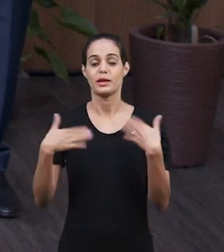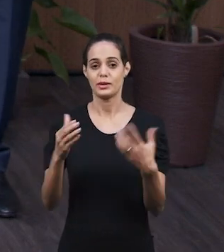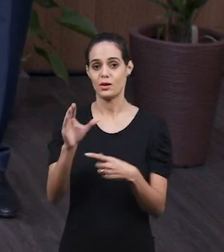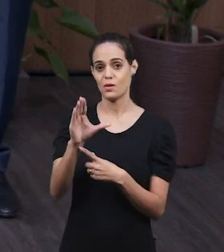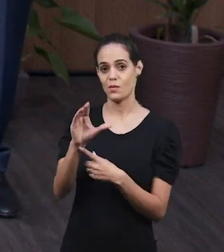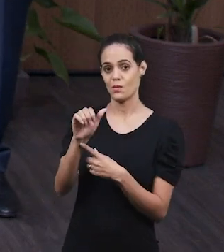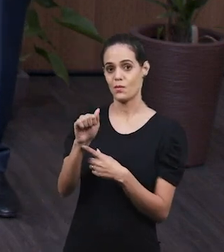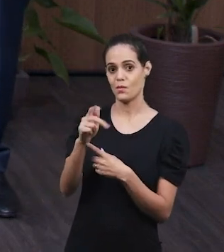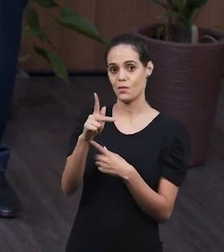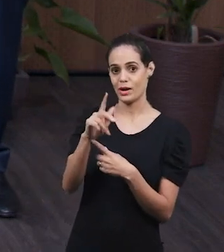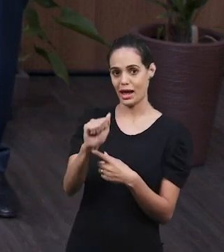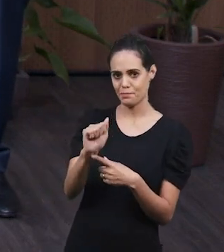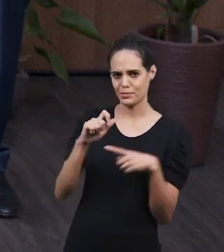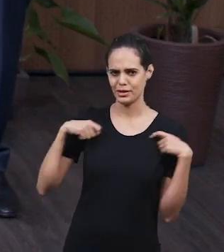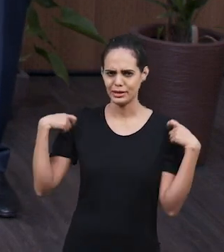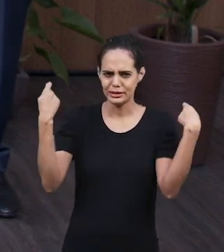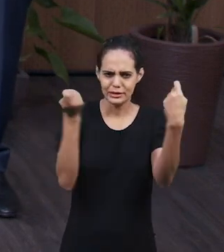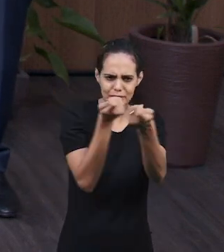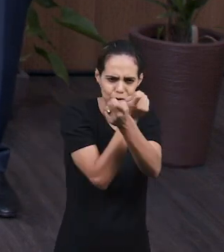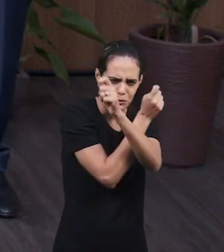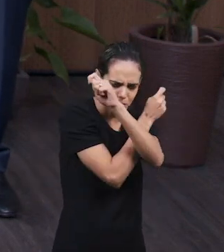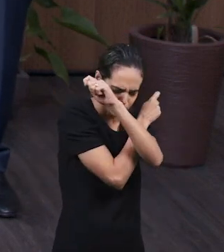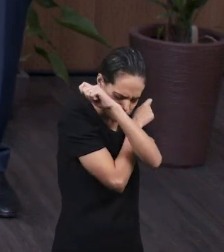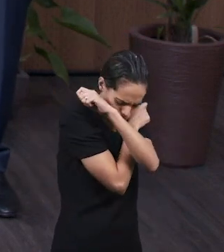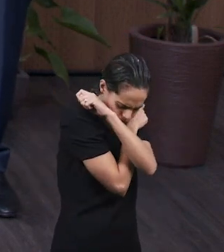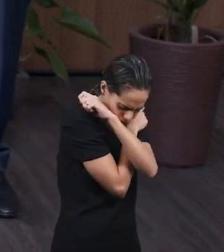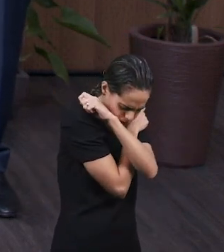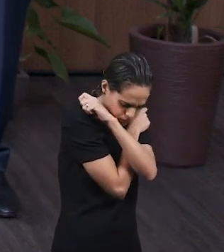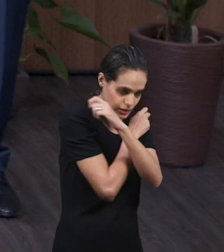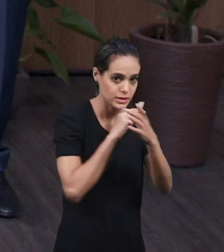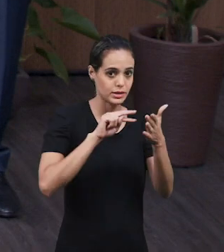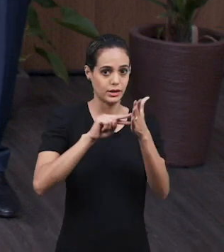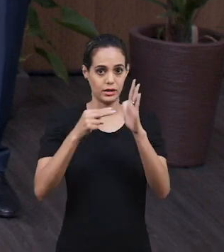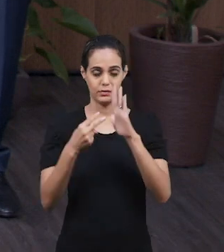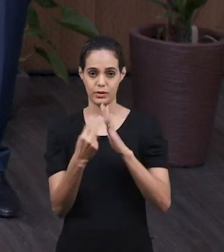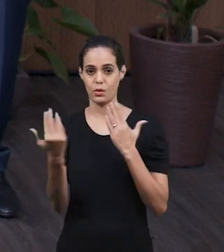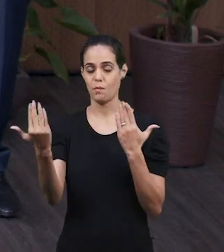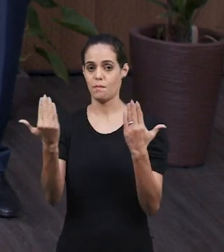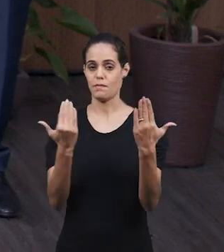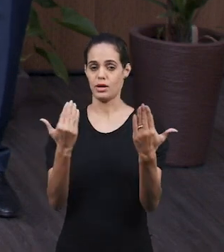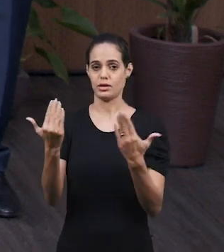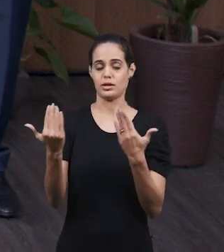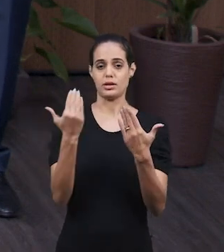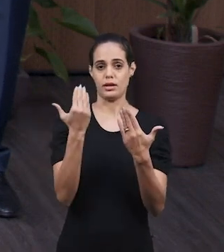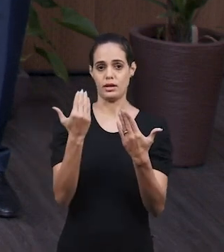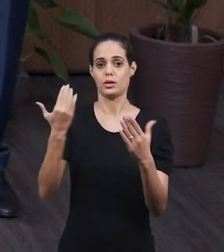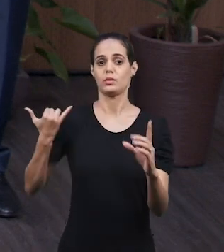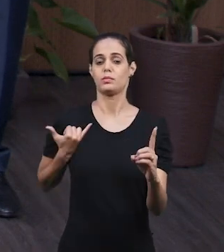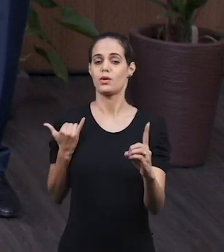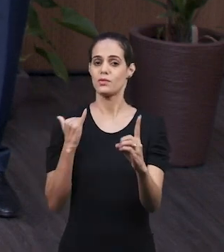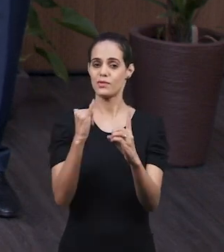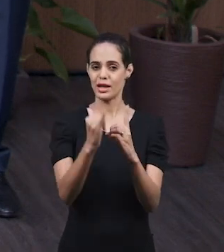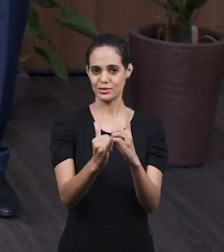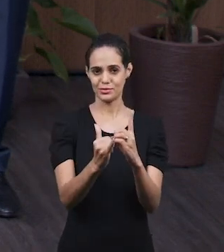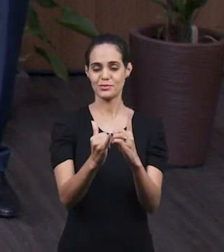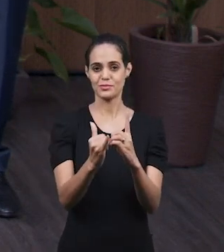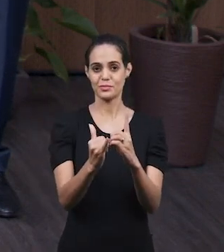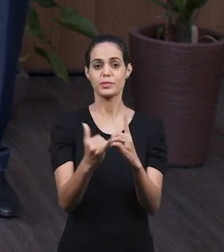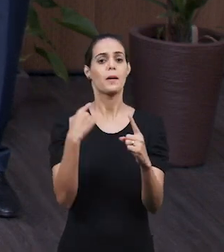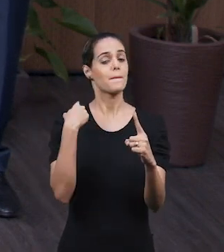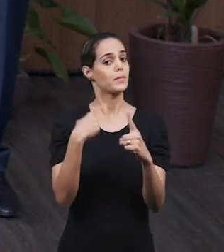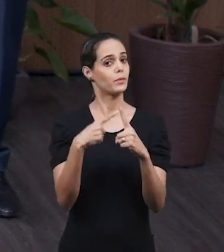cette couverture était un parallèle prophétique de ce que l'homme laisse derrière